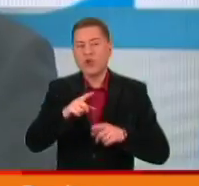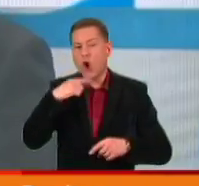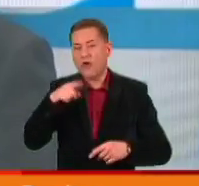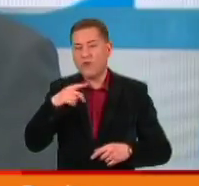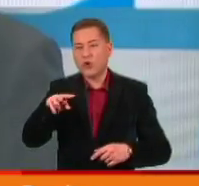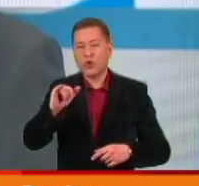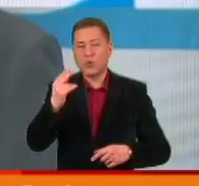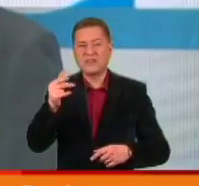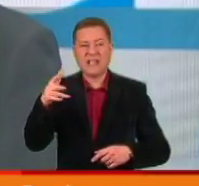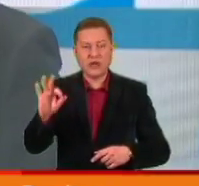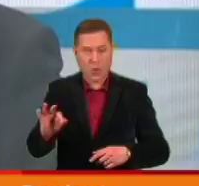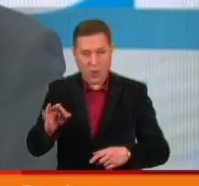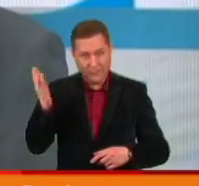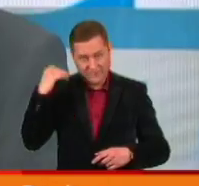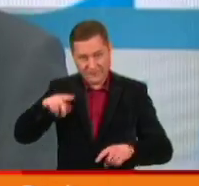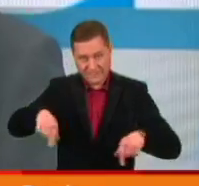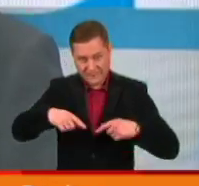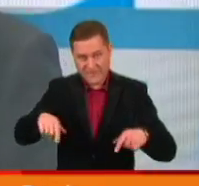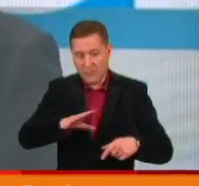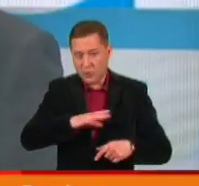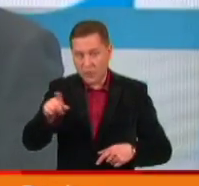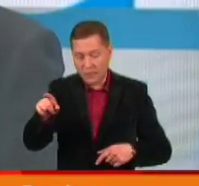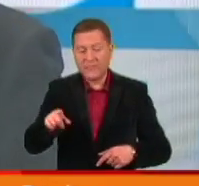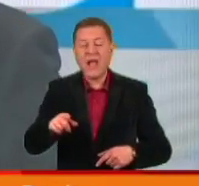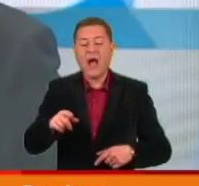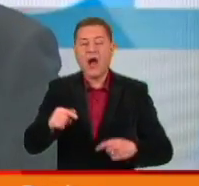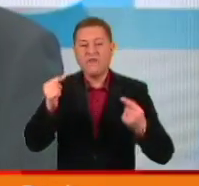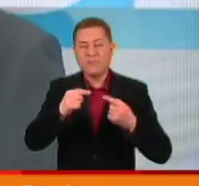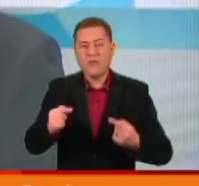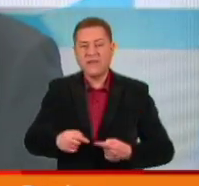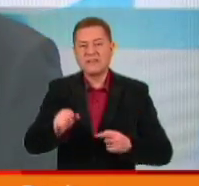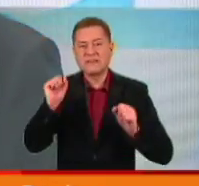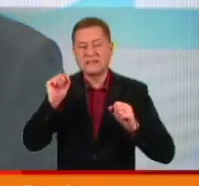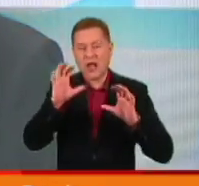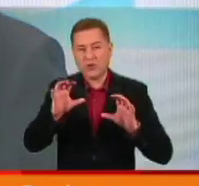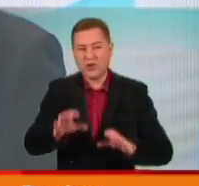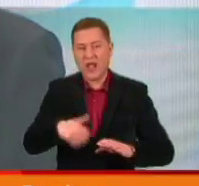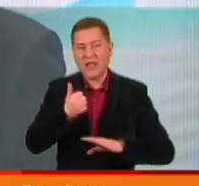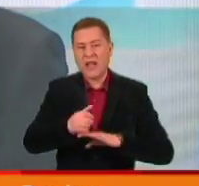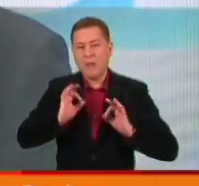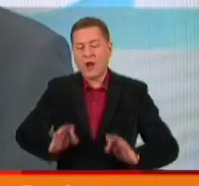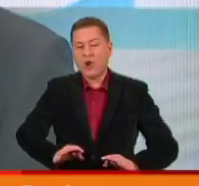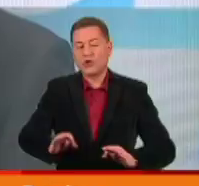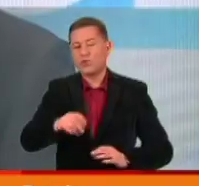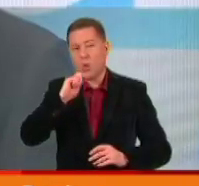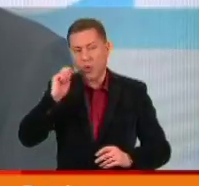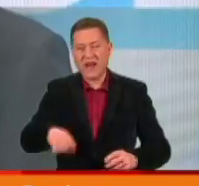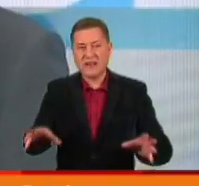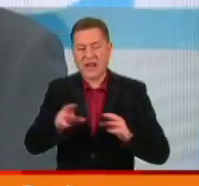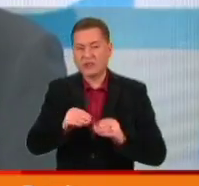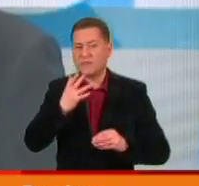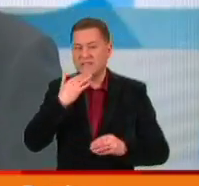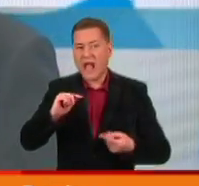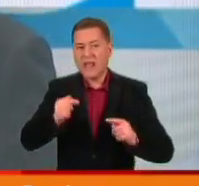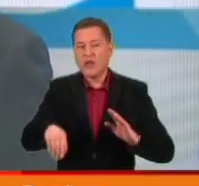Луценко. Дійсно, в відповідності з законодавством, Генеральна прокуратура України разом з Національним антикорупційним бюро